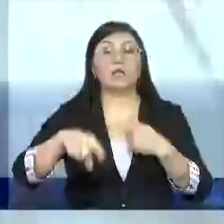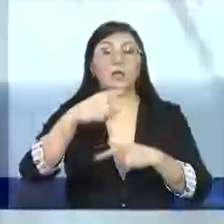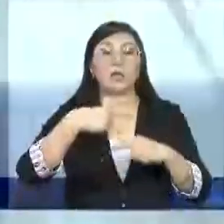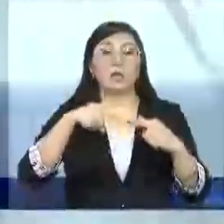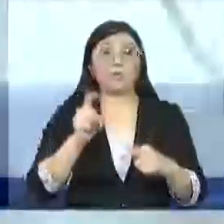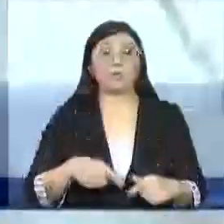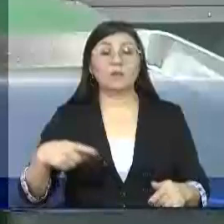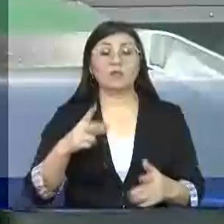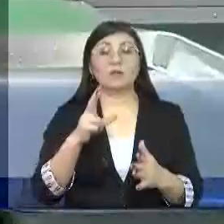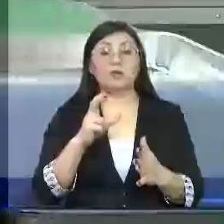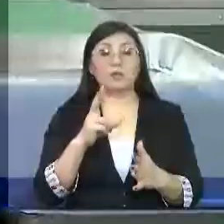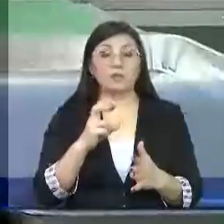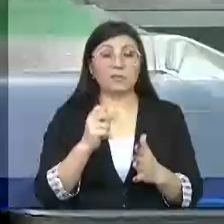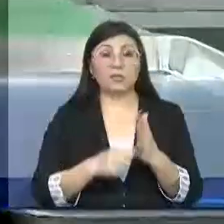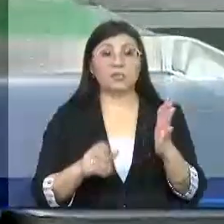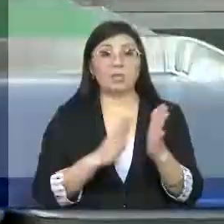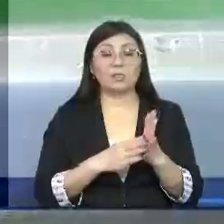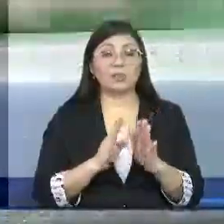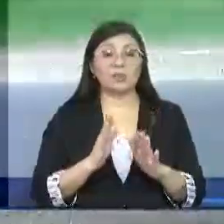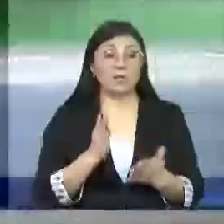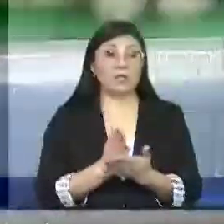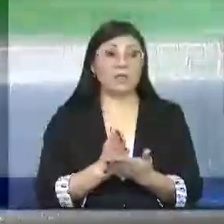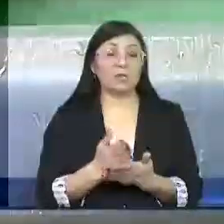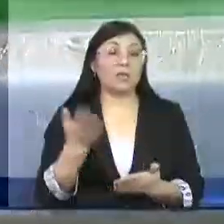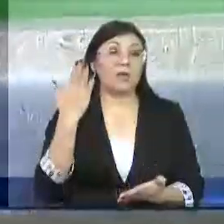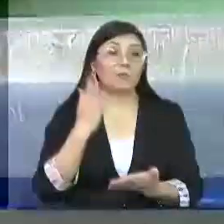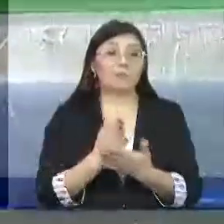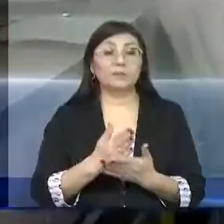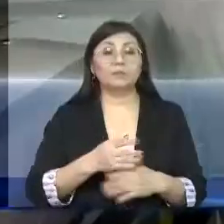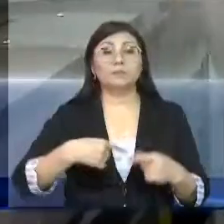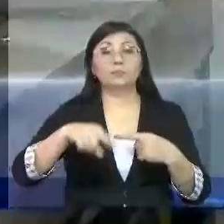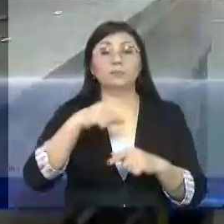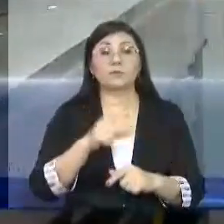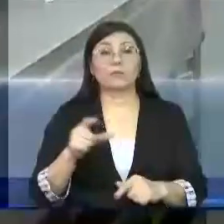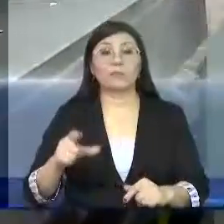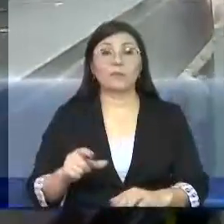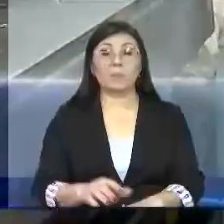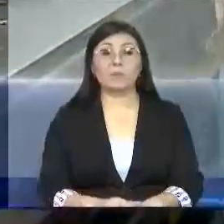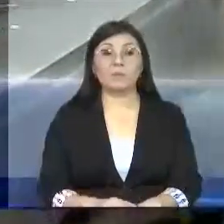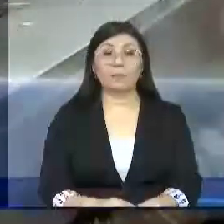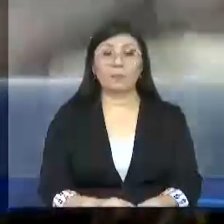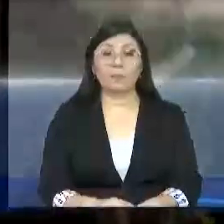бизнеса. 1269 из них – это действующие предприниматели. Николай Сырбов, Жанадиль Сагиев, телеканал «Актобе».